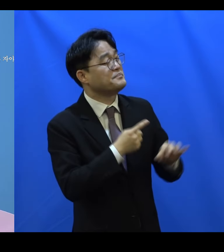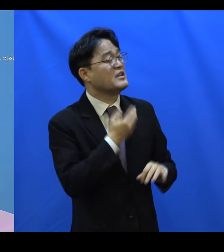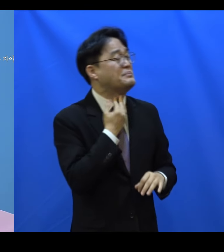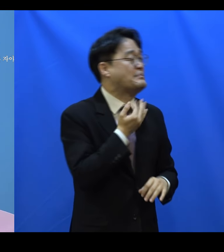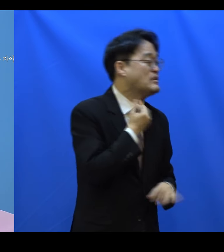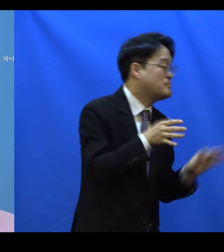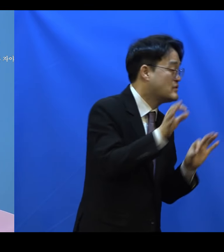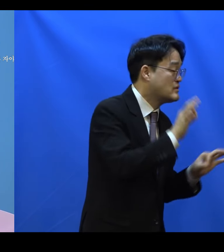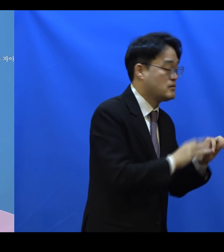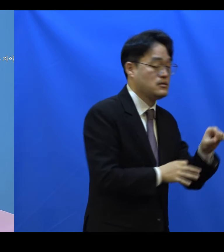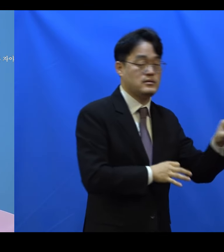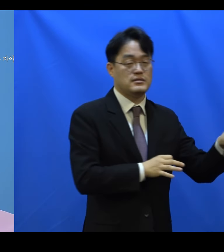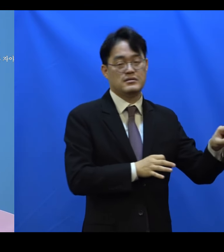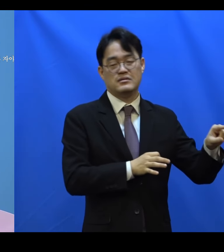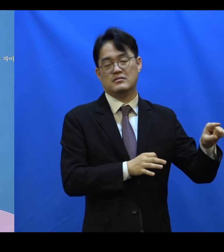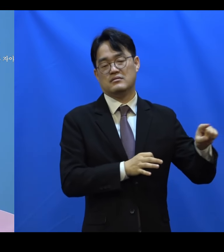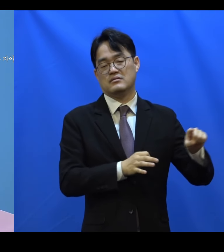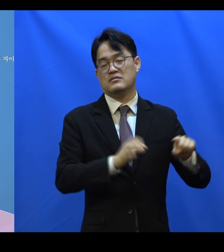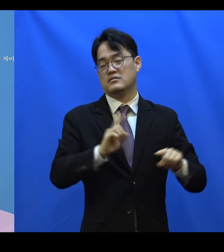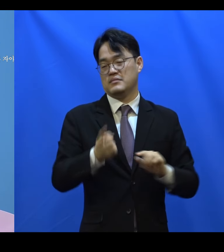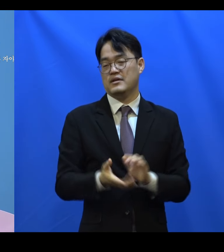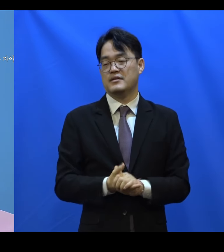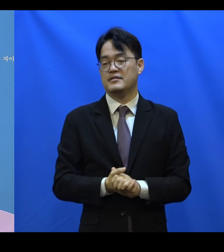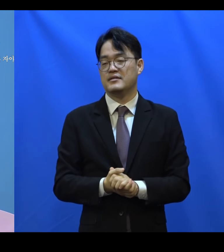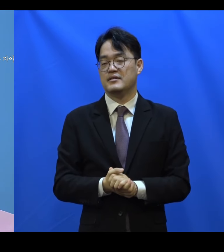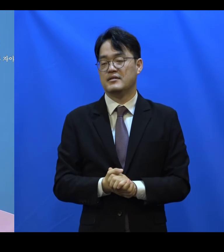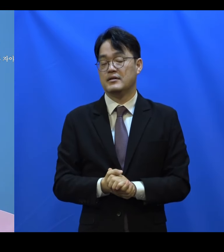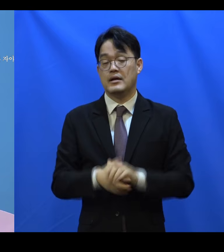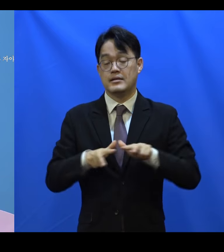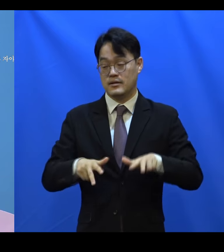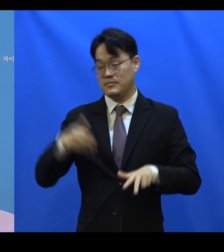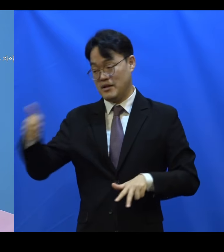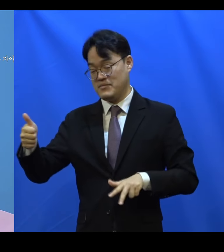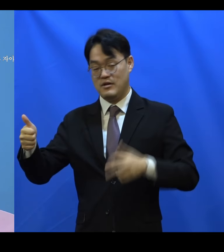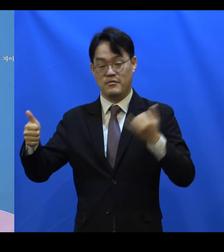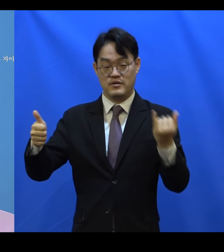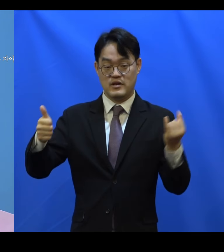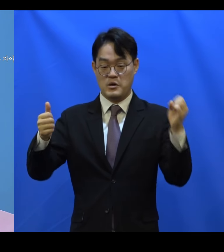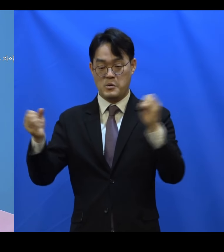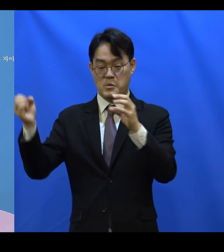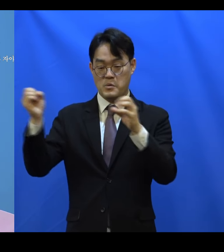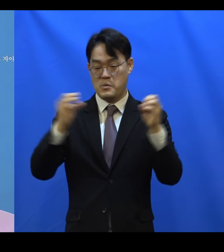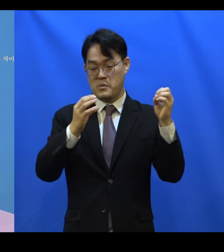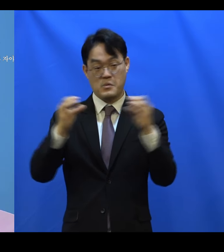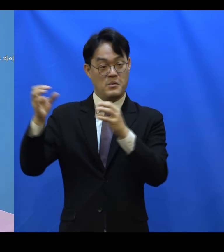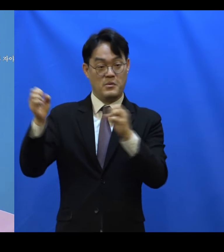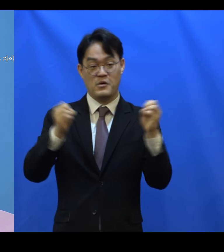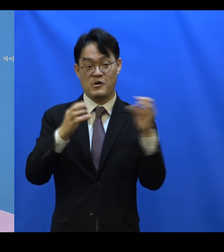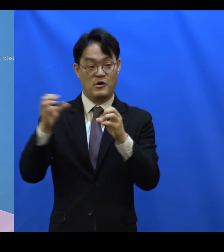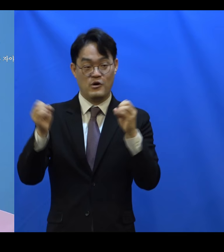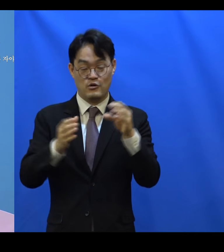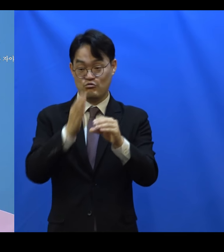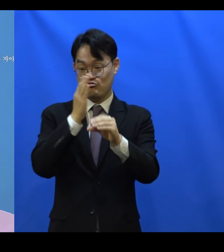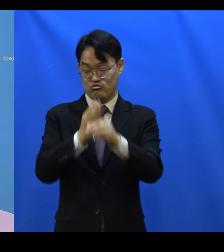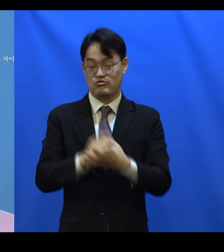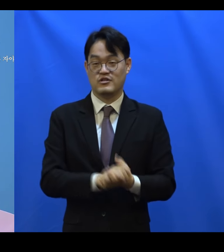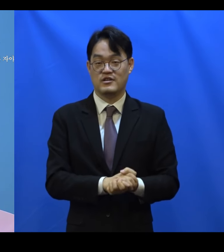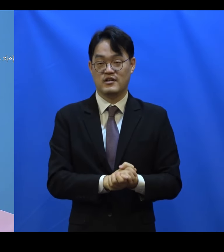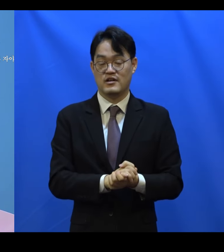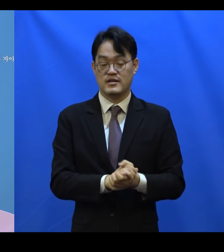자, 그동안 이제 고백들이 오고 갔어요. 남자와 여자의 고백이 오고 갔어요. 이제 그 고백이 구체적으로 이루어지는